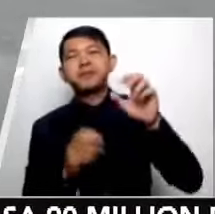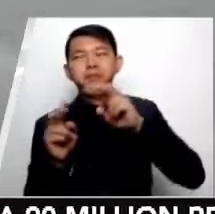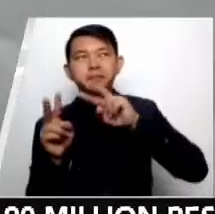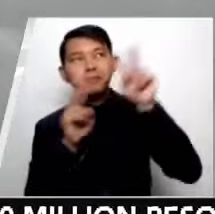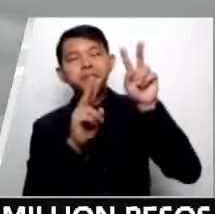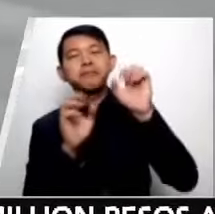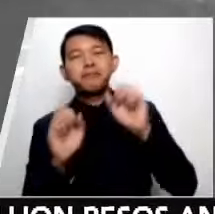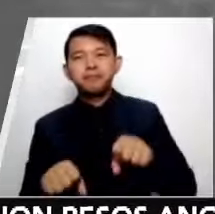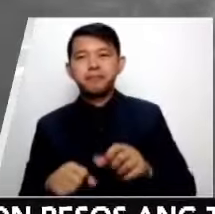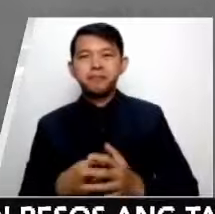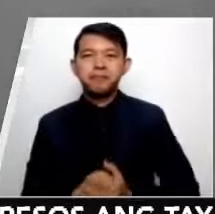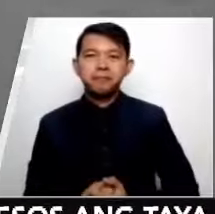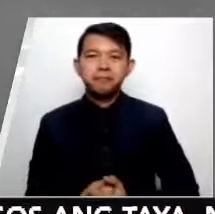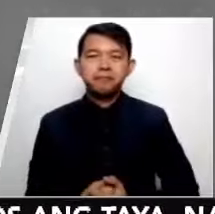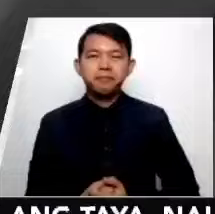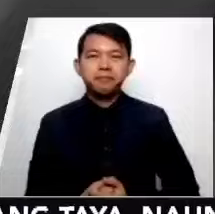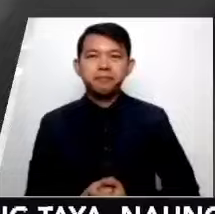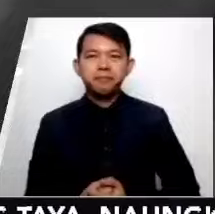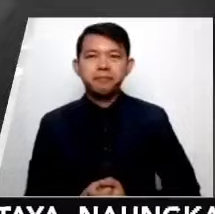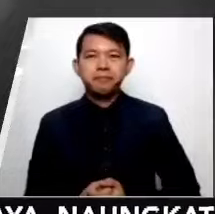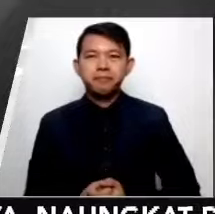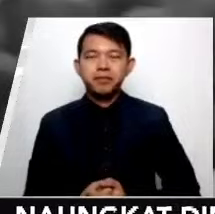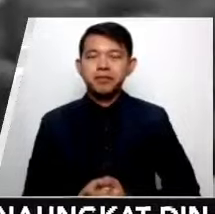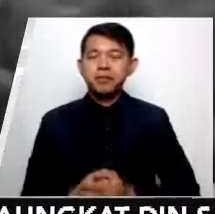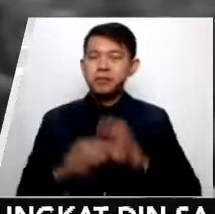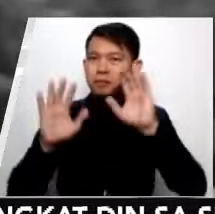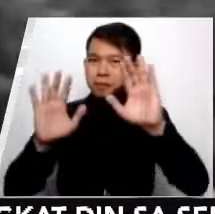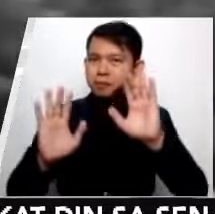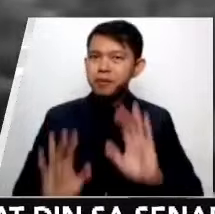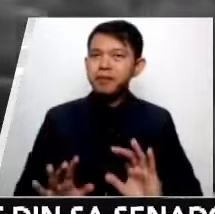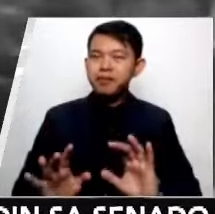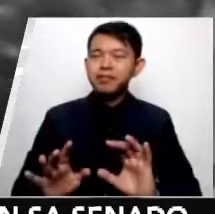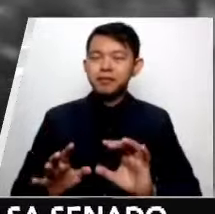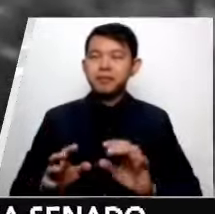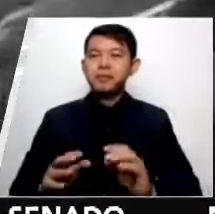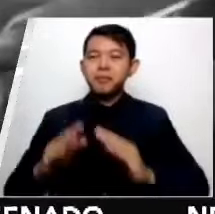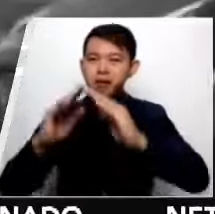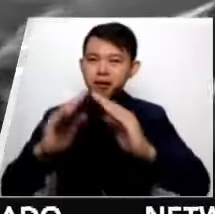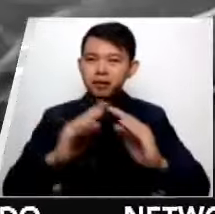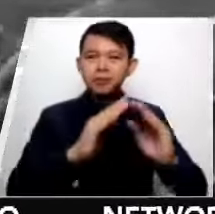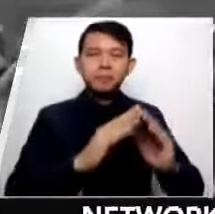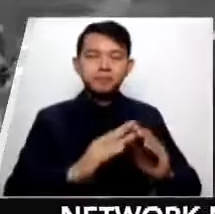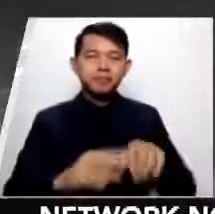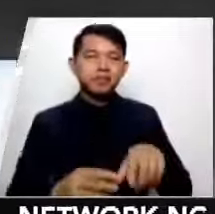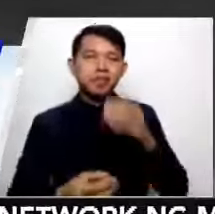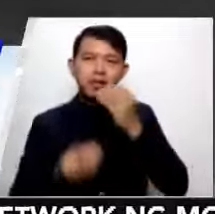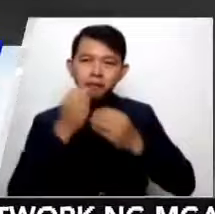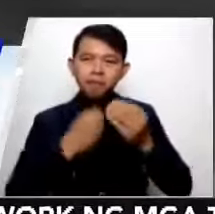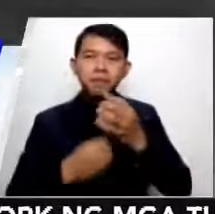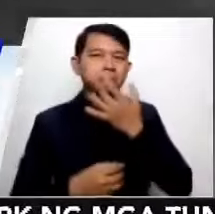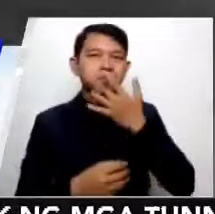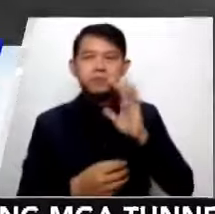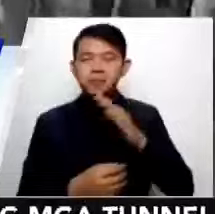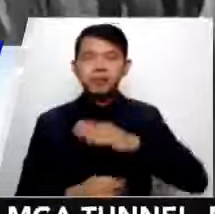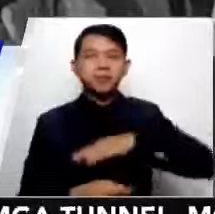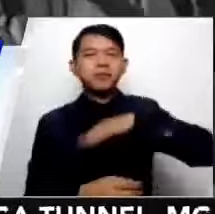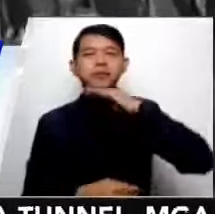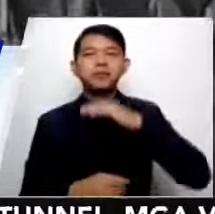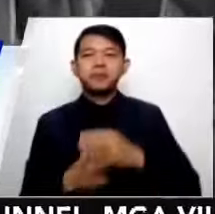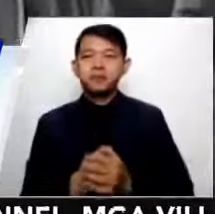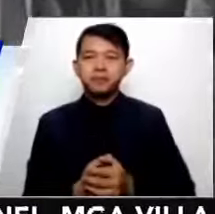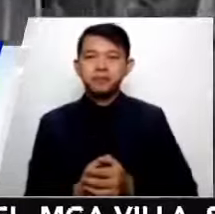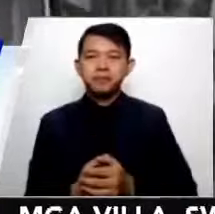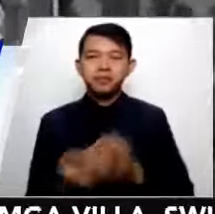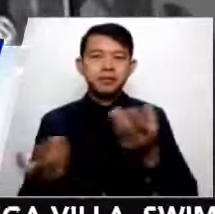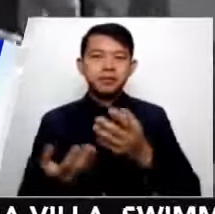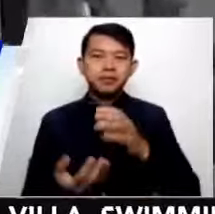Magpahinga sa cozy cottages, music jamming at nakakabusog na pagkain. Sa Valley Fields Farm na ito, damang-dama ang